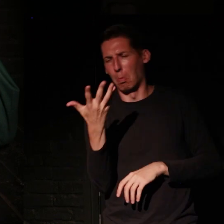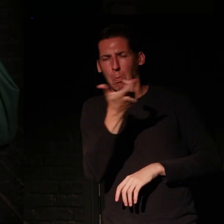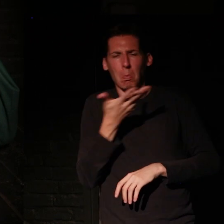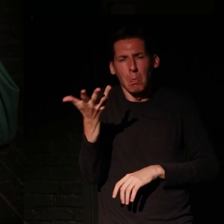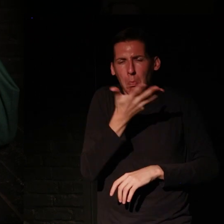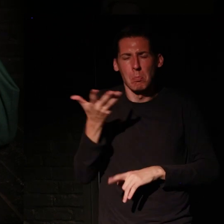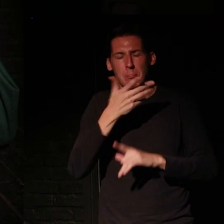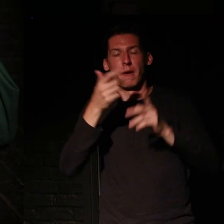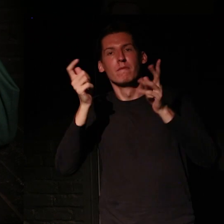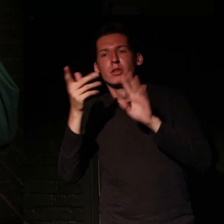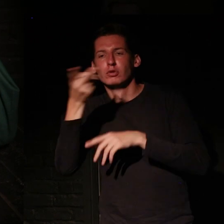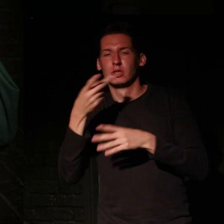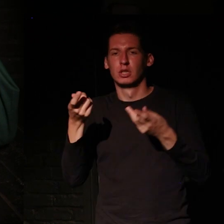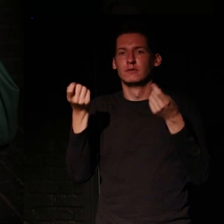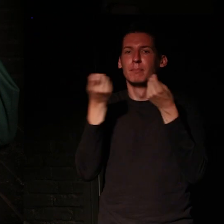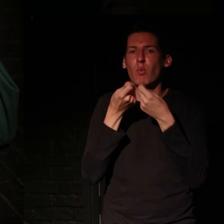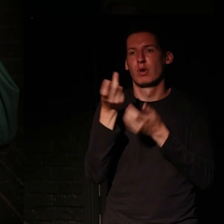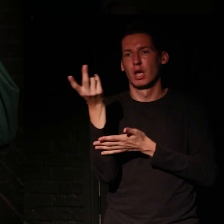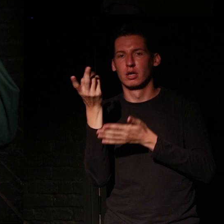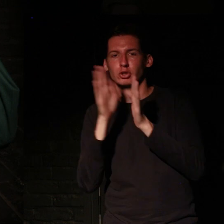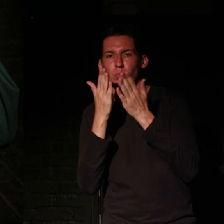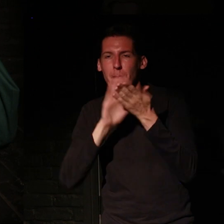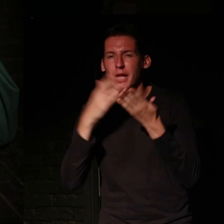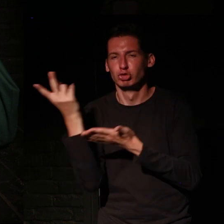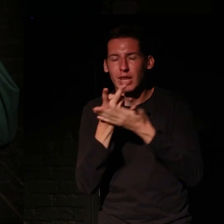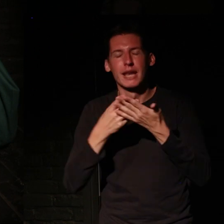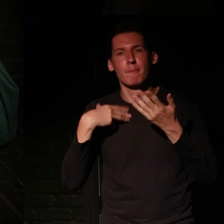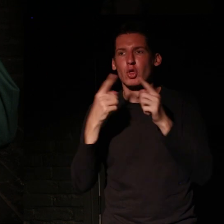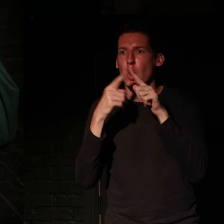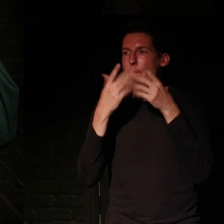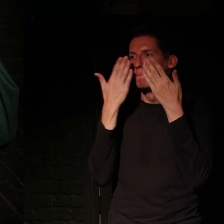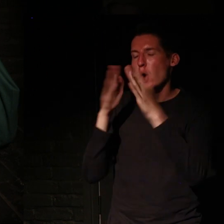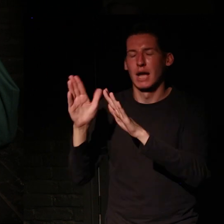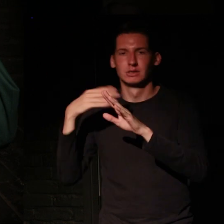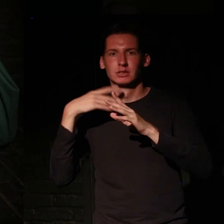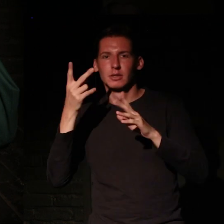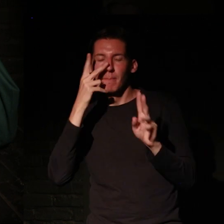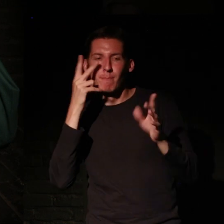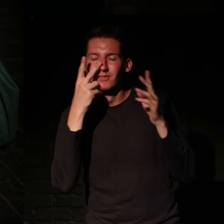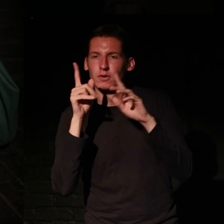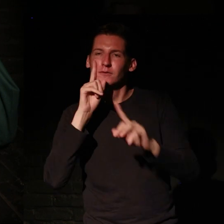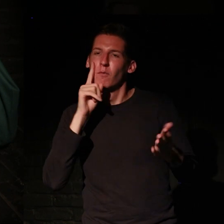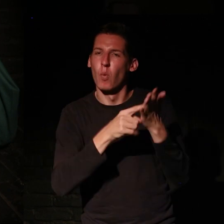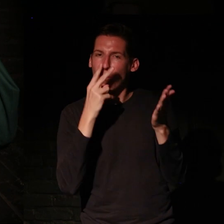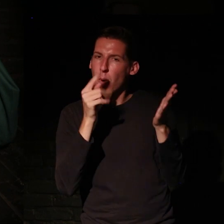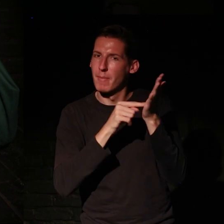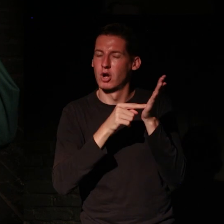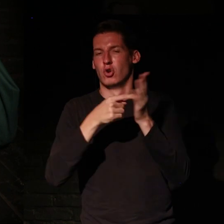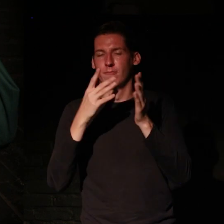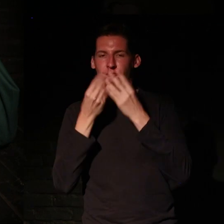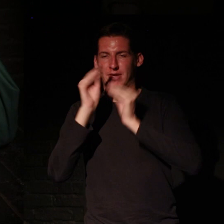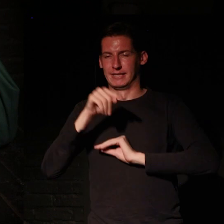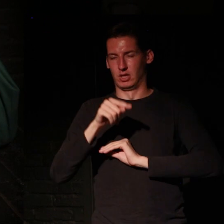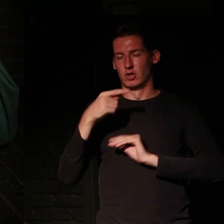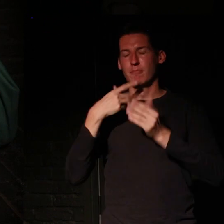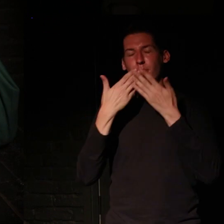3, 4, 5 osób i wspólna lektura Biblii, myślę, że jest to jeden z takich owocniejszych i dających